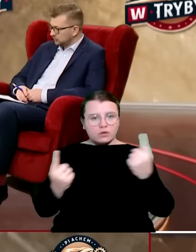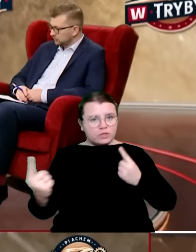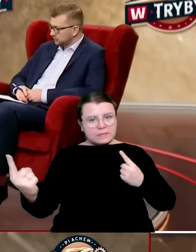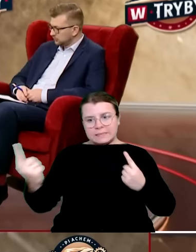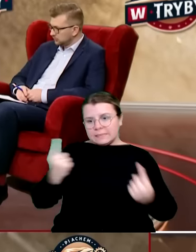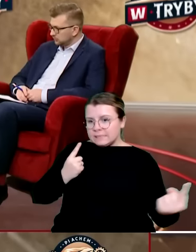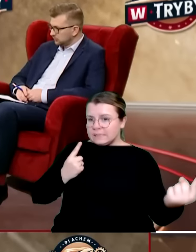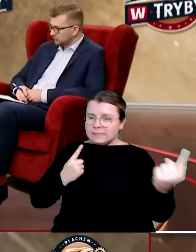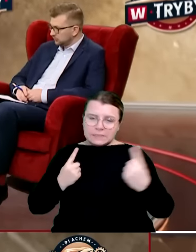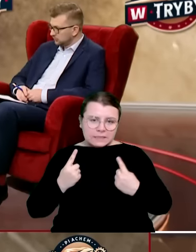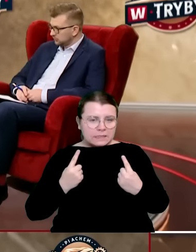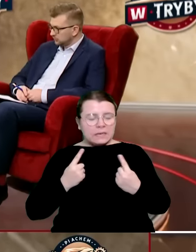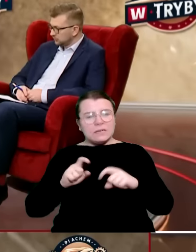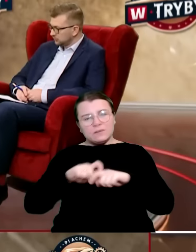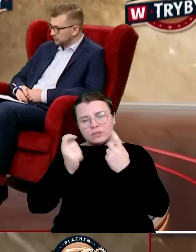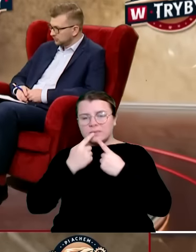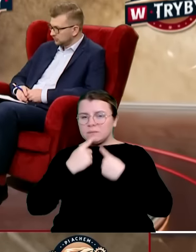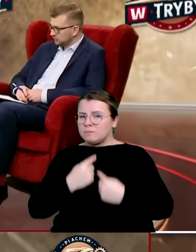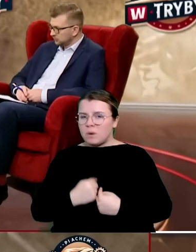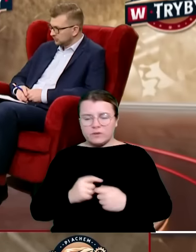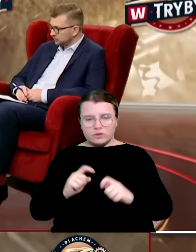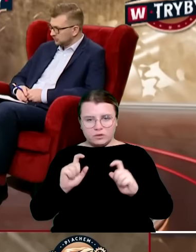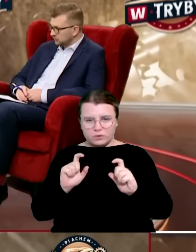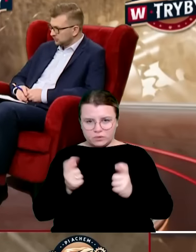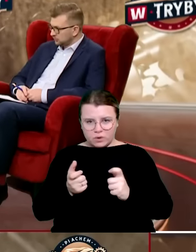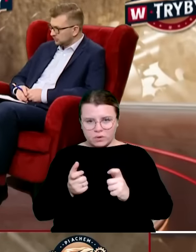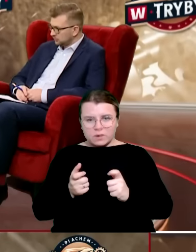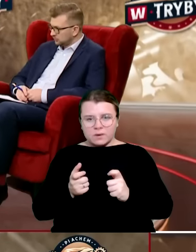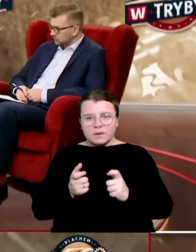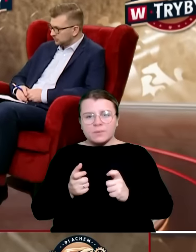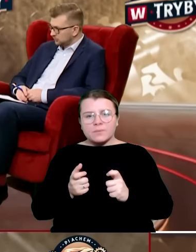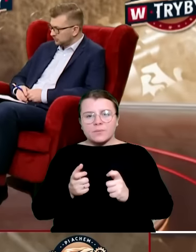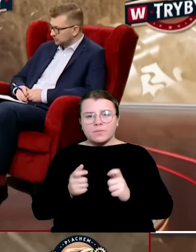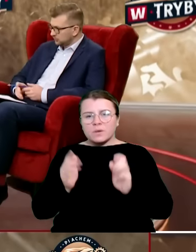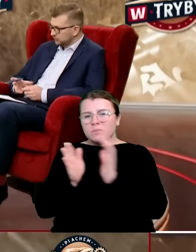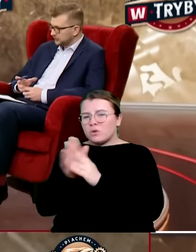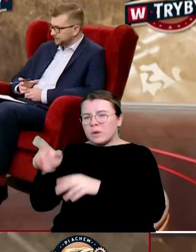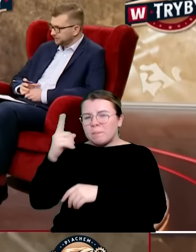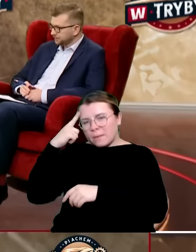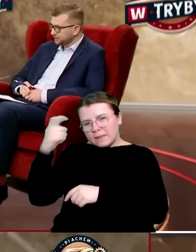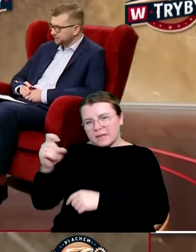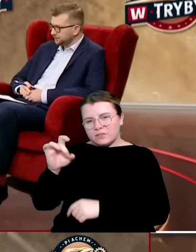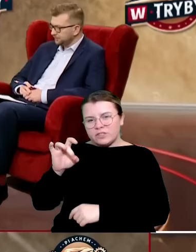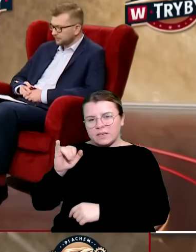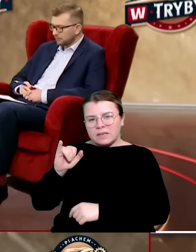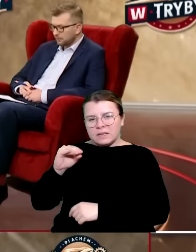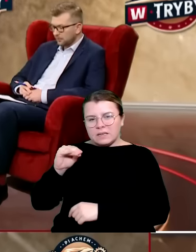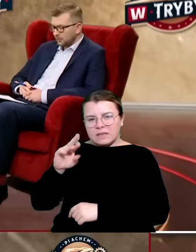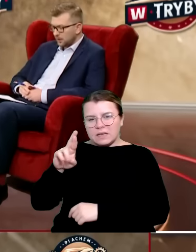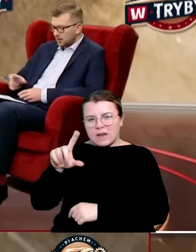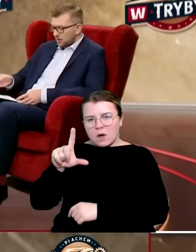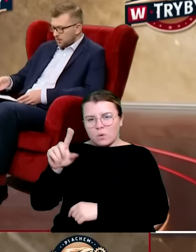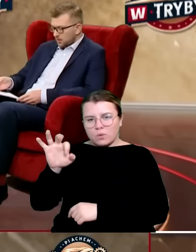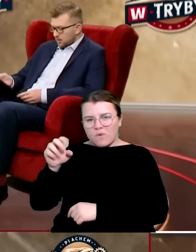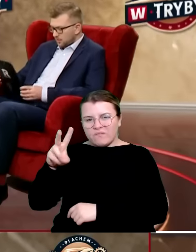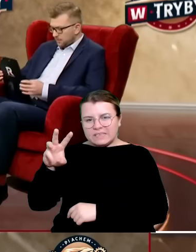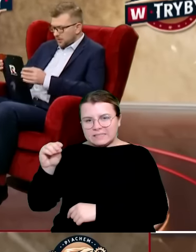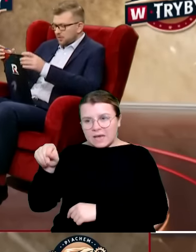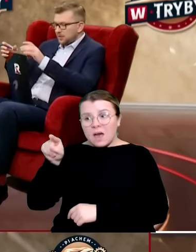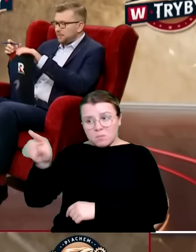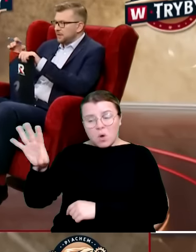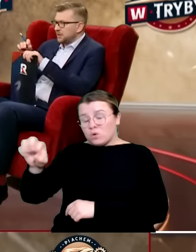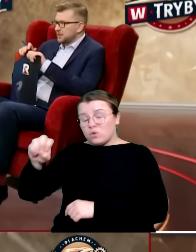kilkanaście osób mówili: słuchajcie, nie zapomnijcie o Gierałtowicach, bo oni mają jeszcze gorzej od nas. Naprawdę tam to